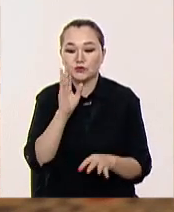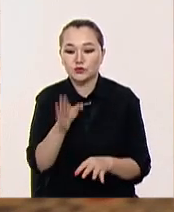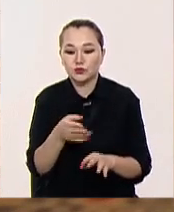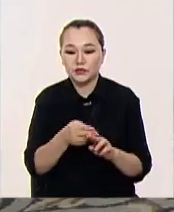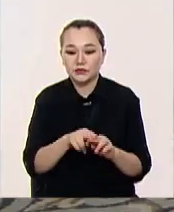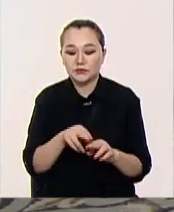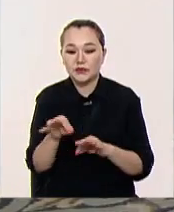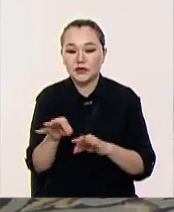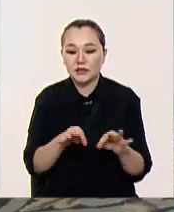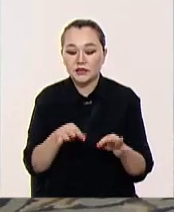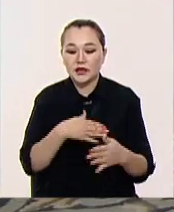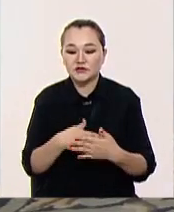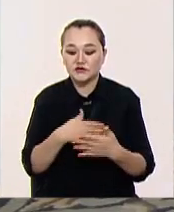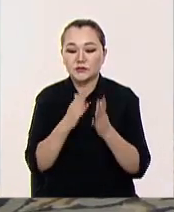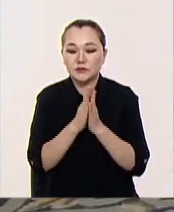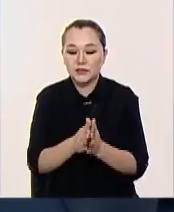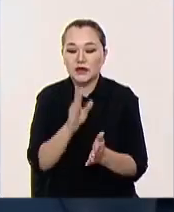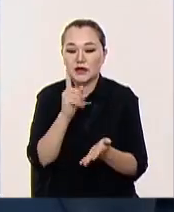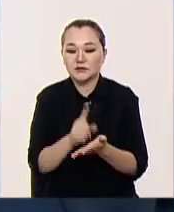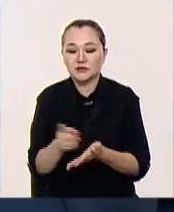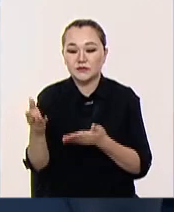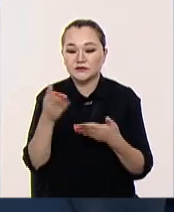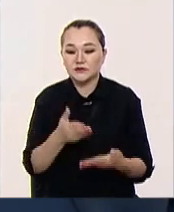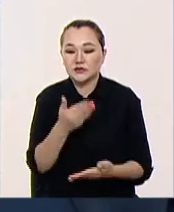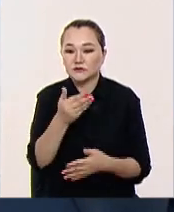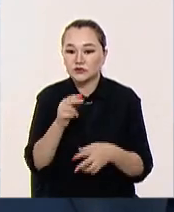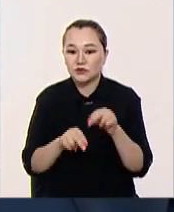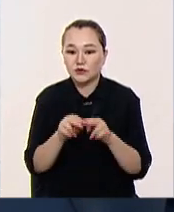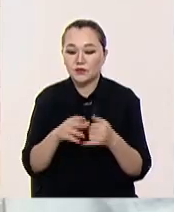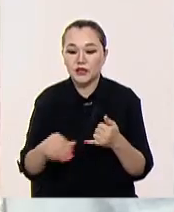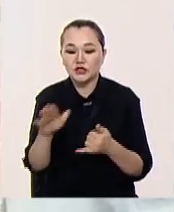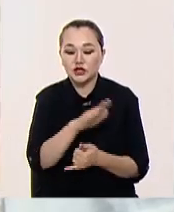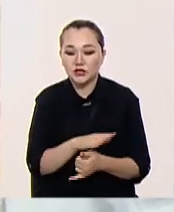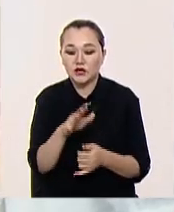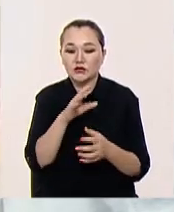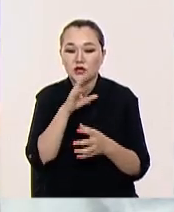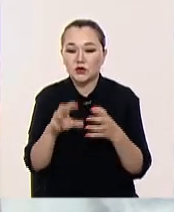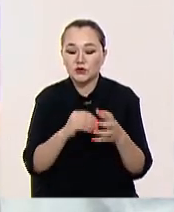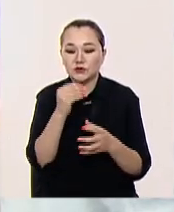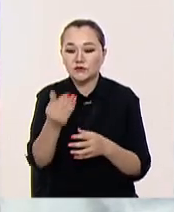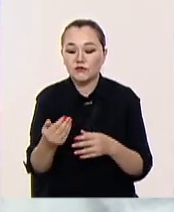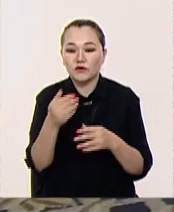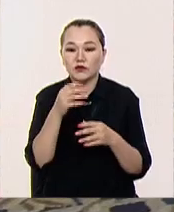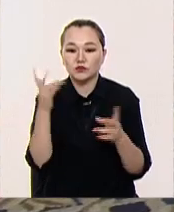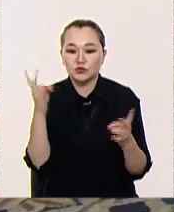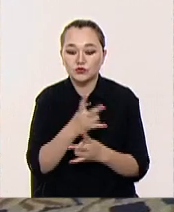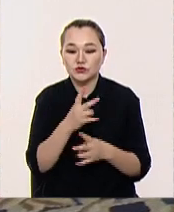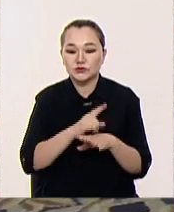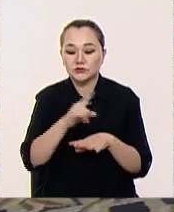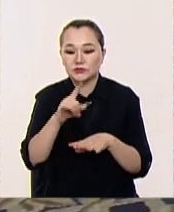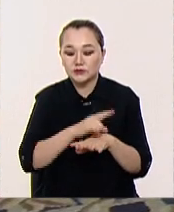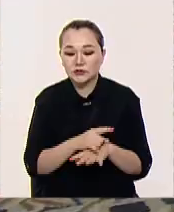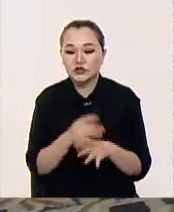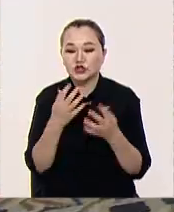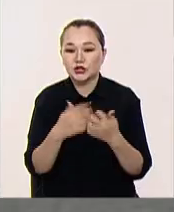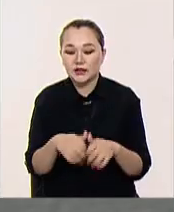этом проекте. Активист попросил обязательно пригласить его на стройплощадку. Международный терминал в Алматы однозначно нужен, считают эксперты.